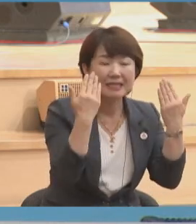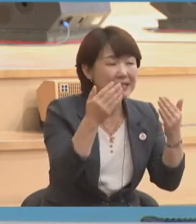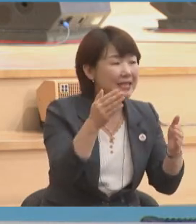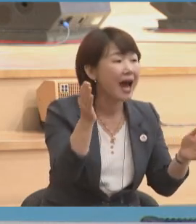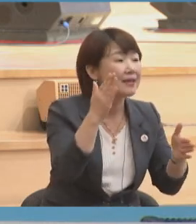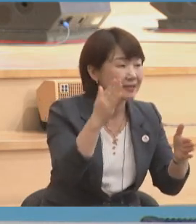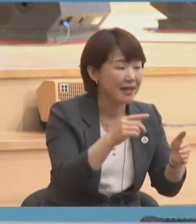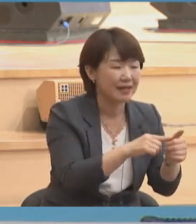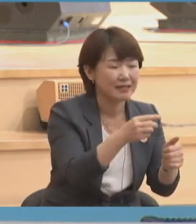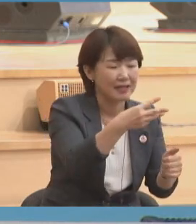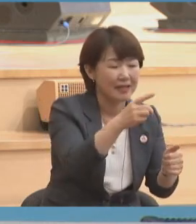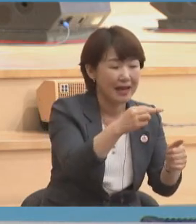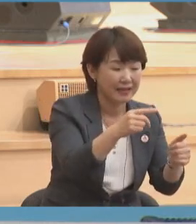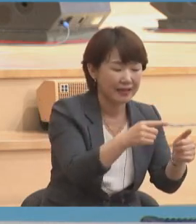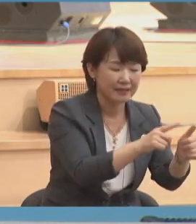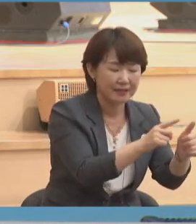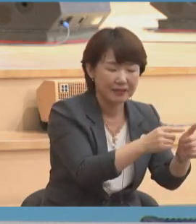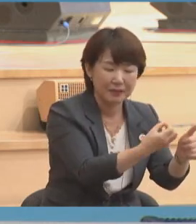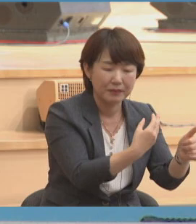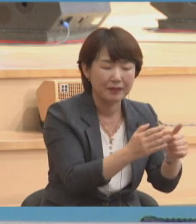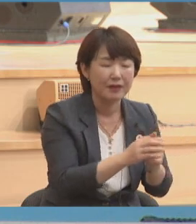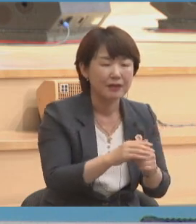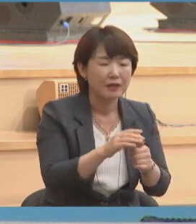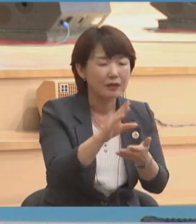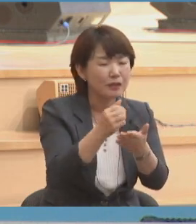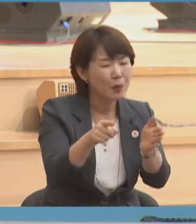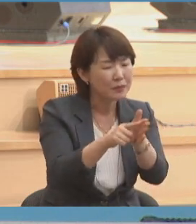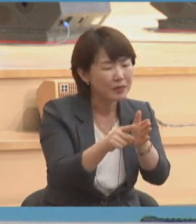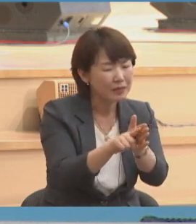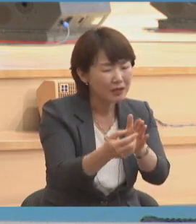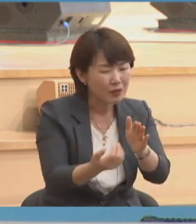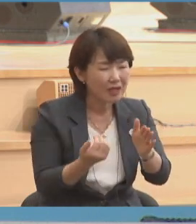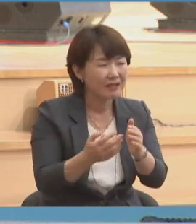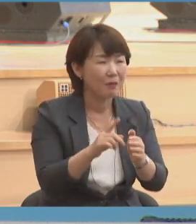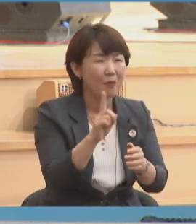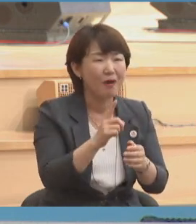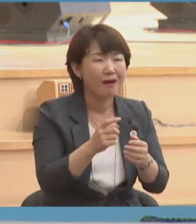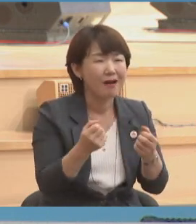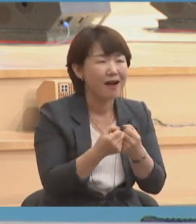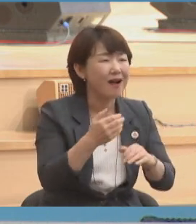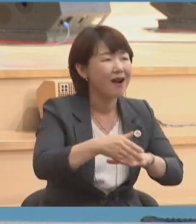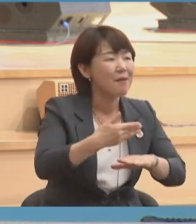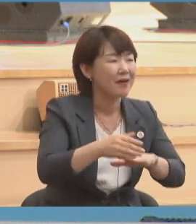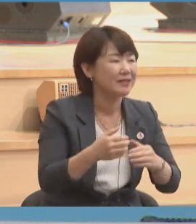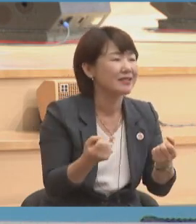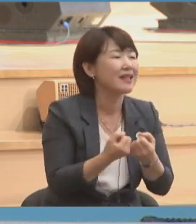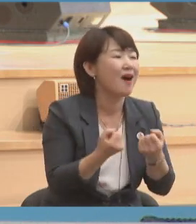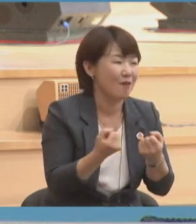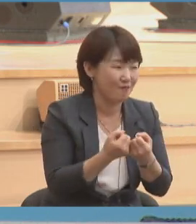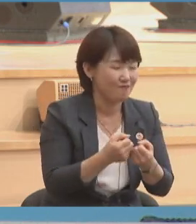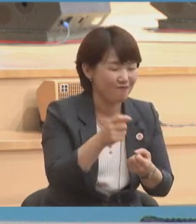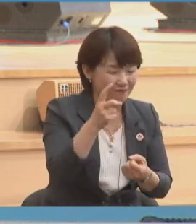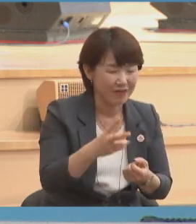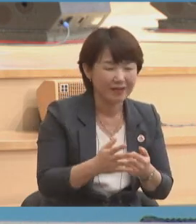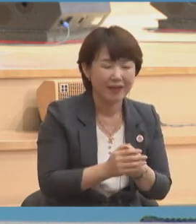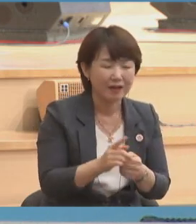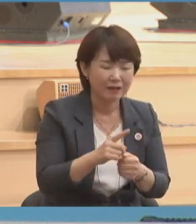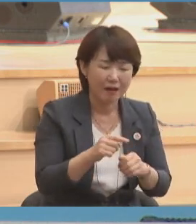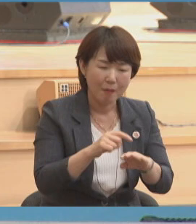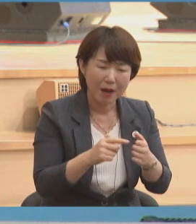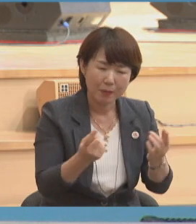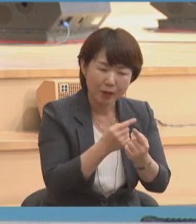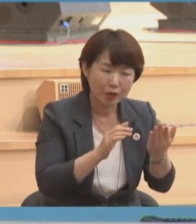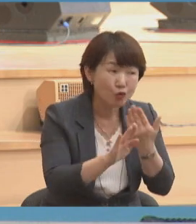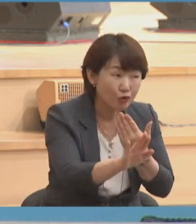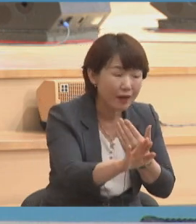라덴은 그리스도인이 되기 전에 싸움꾼이었다. 싸움꾼. 회심한 후 한 번은 예수란